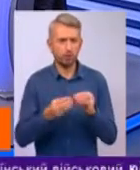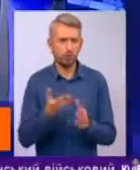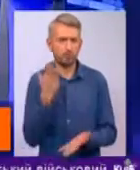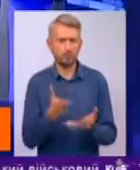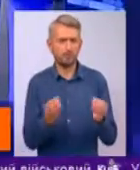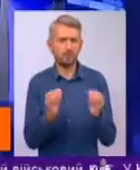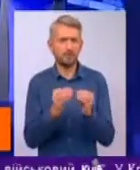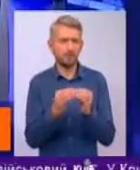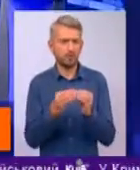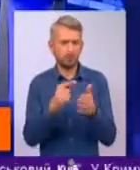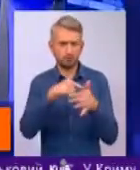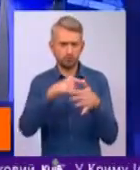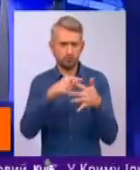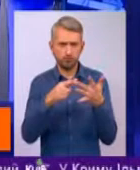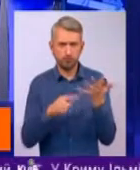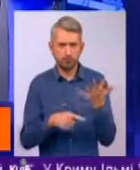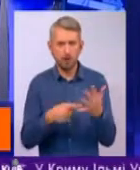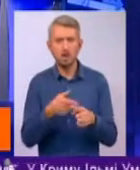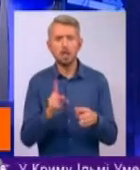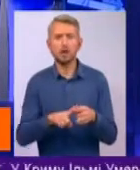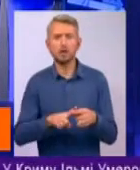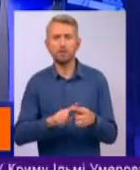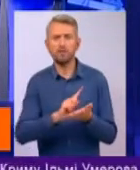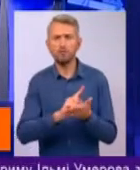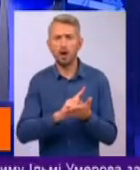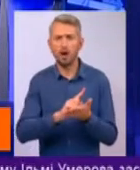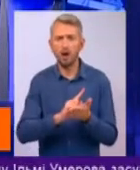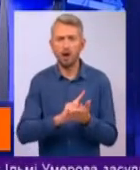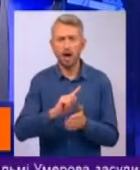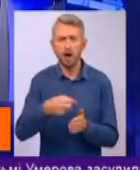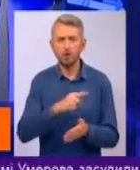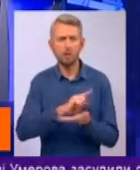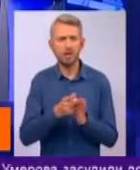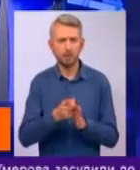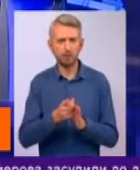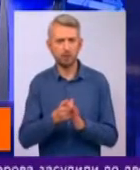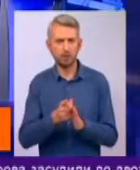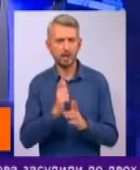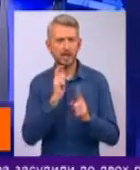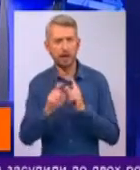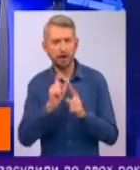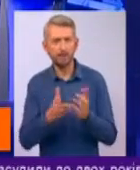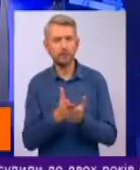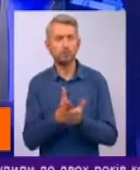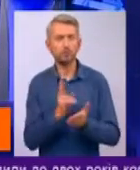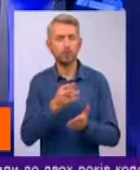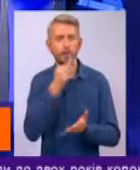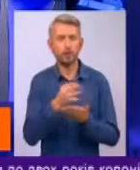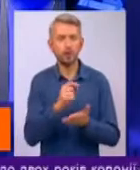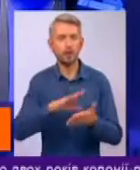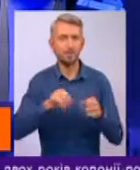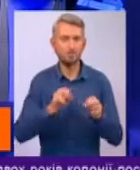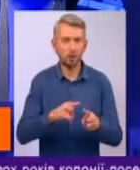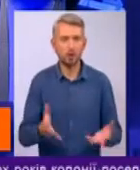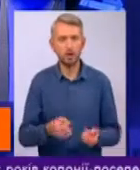десяток, я зараз можу перерахувати, які вимагають оперативної реакції саме тих служб, які відповідають за безпеку і